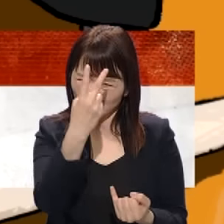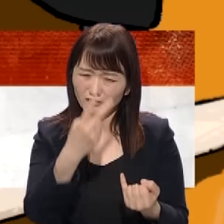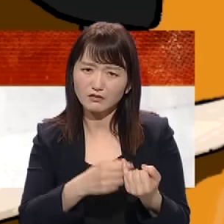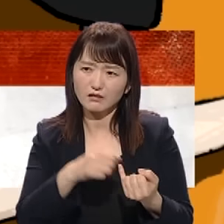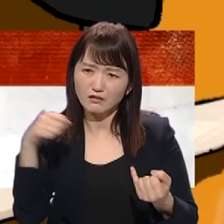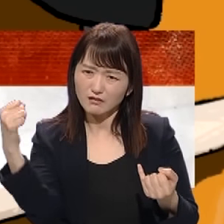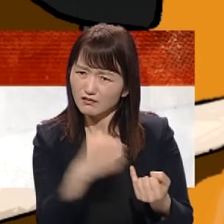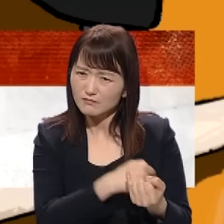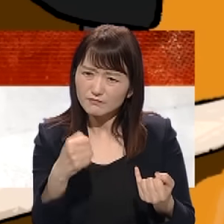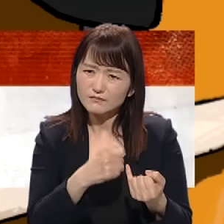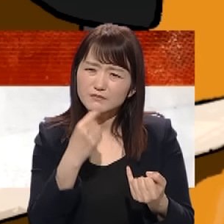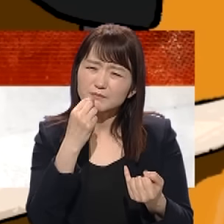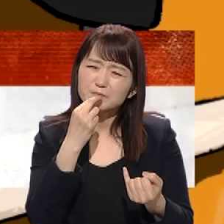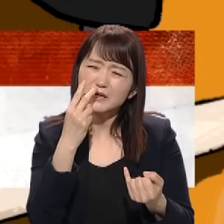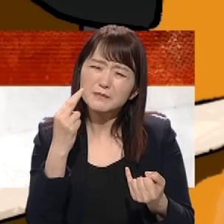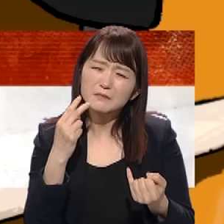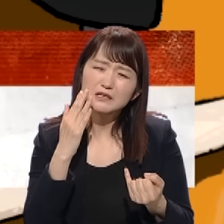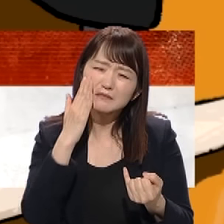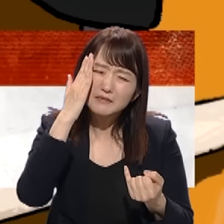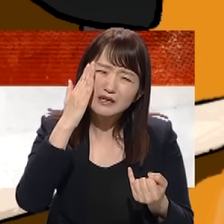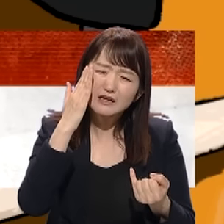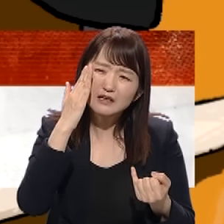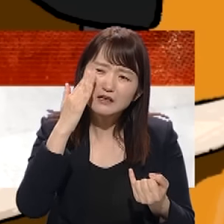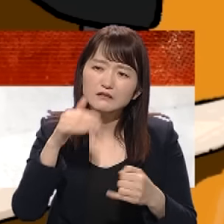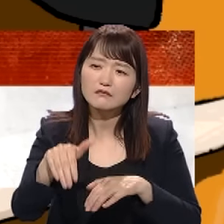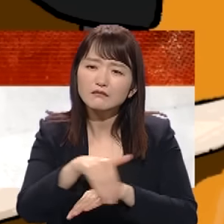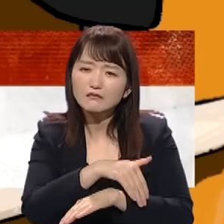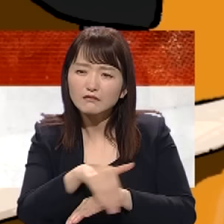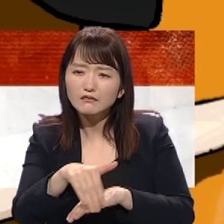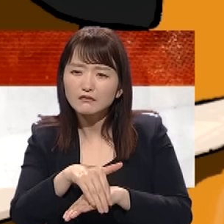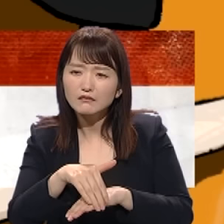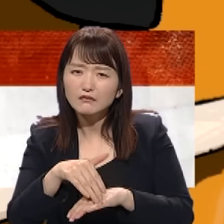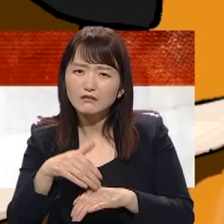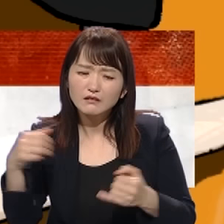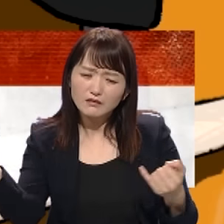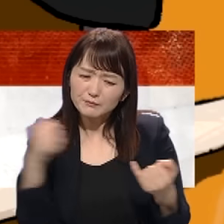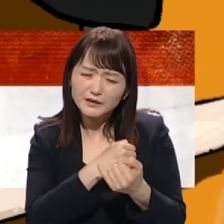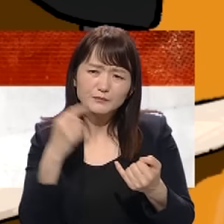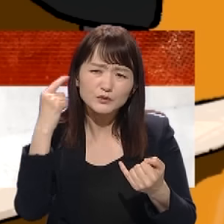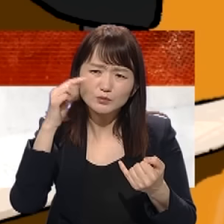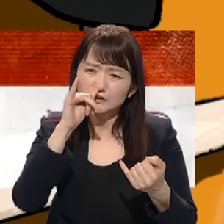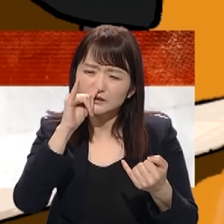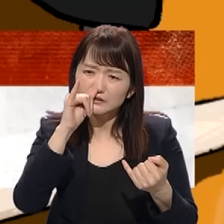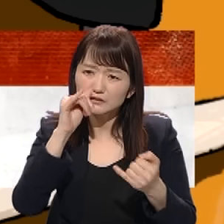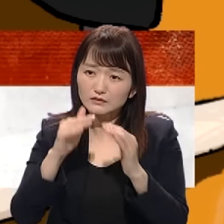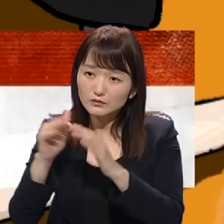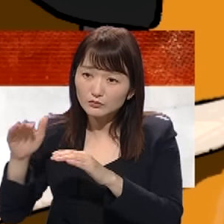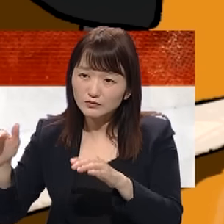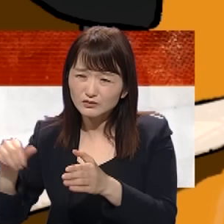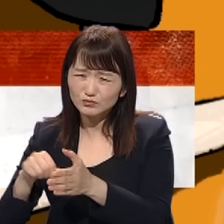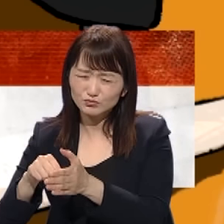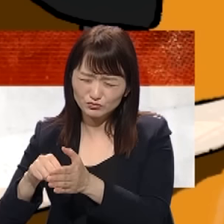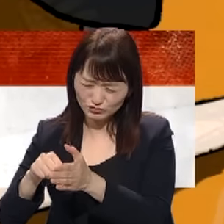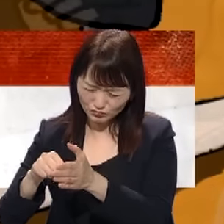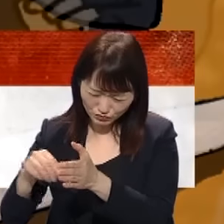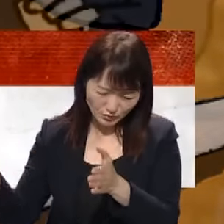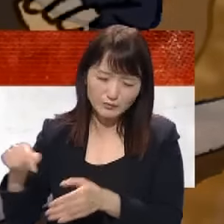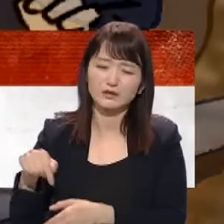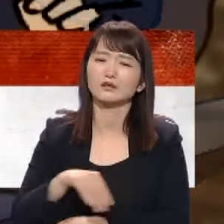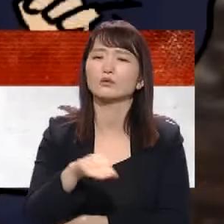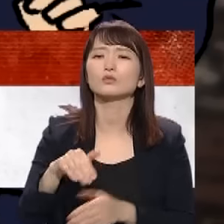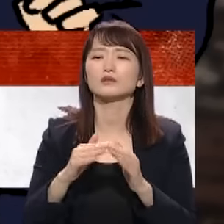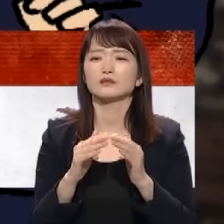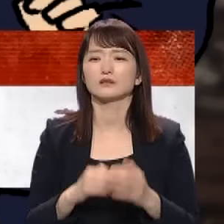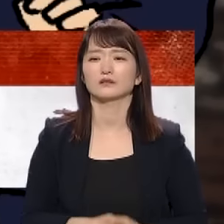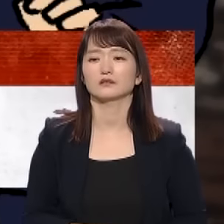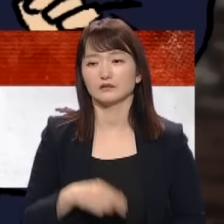때렸었고, 입술 터지고 멍들고 이제 그러고 다니니까 뭐 때리는 소리가 나잖아요. 동네에서 유명했었어요, 저희 집이.